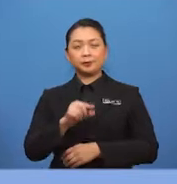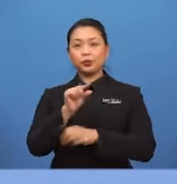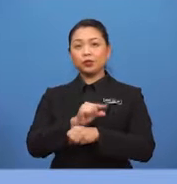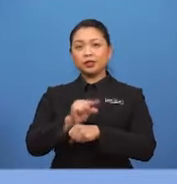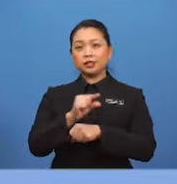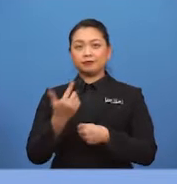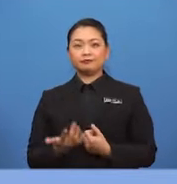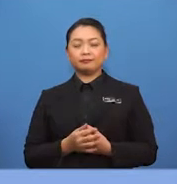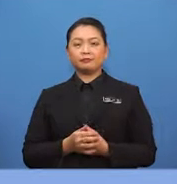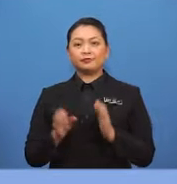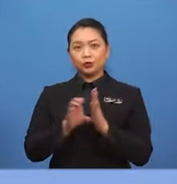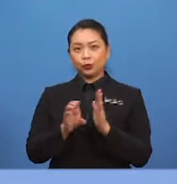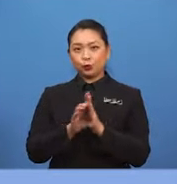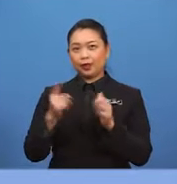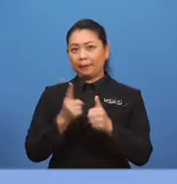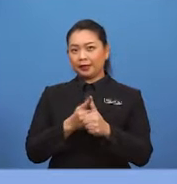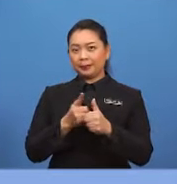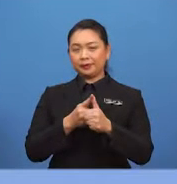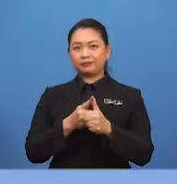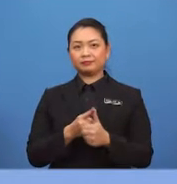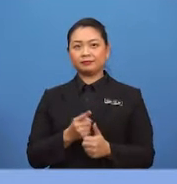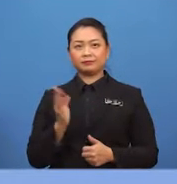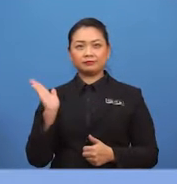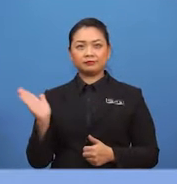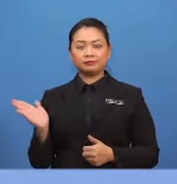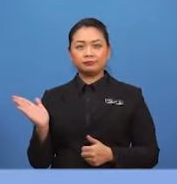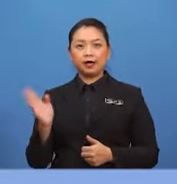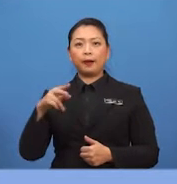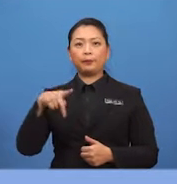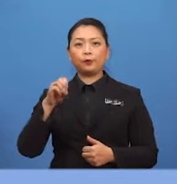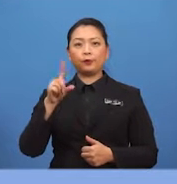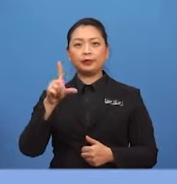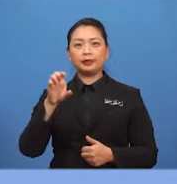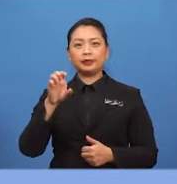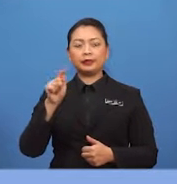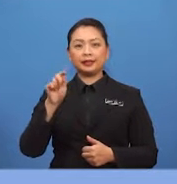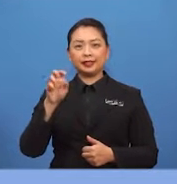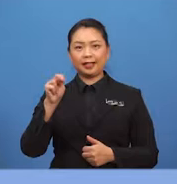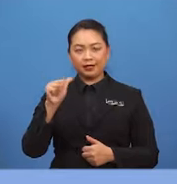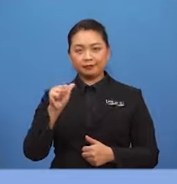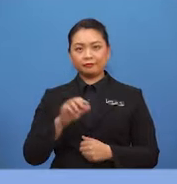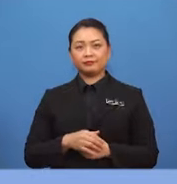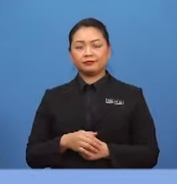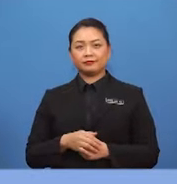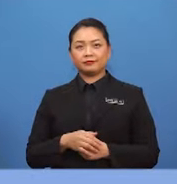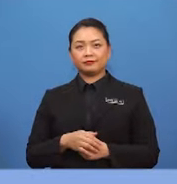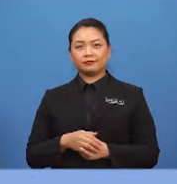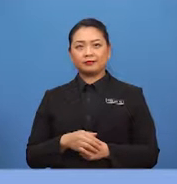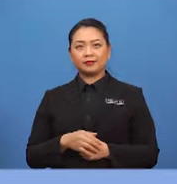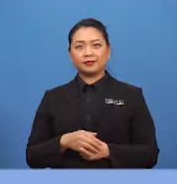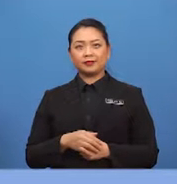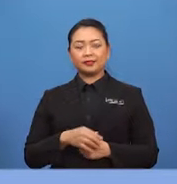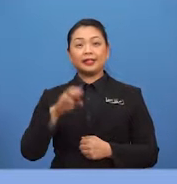kegunaannya. Contoh yang pertama adalah polietena. Monomer bagi polietena